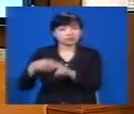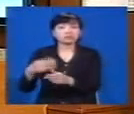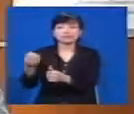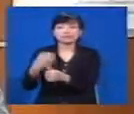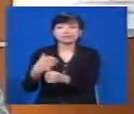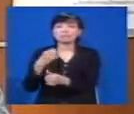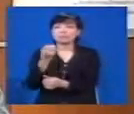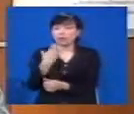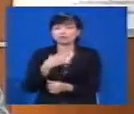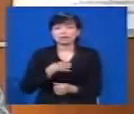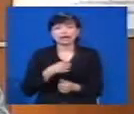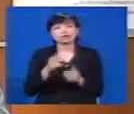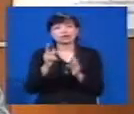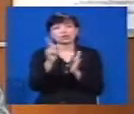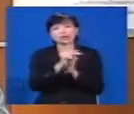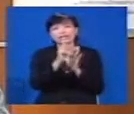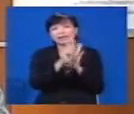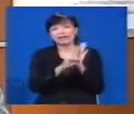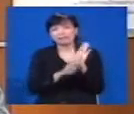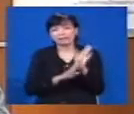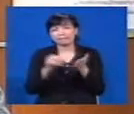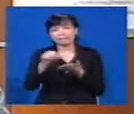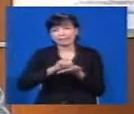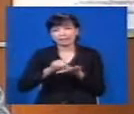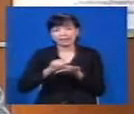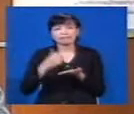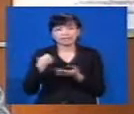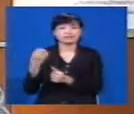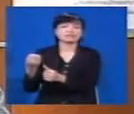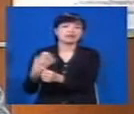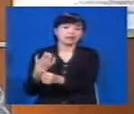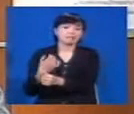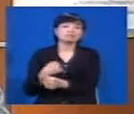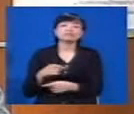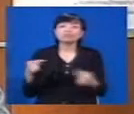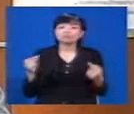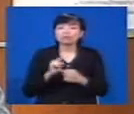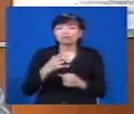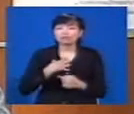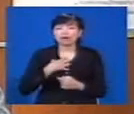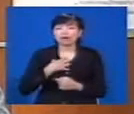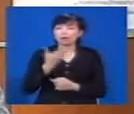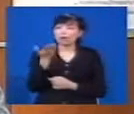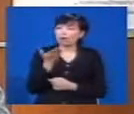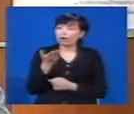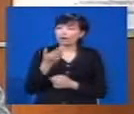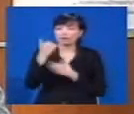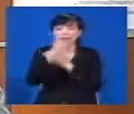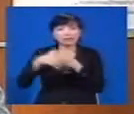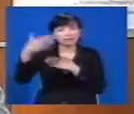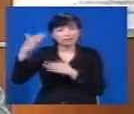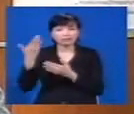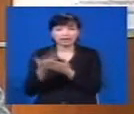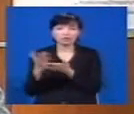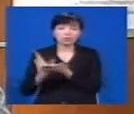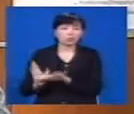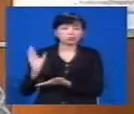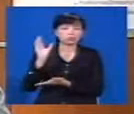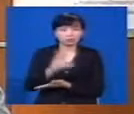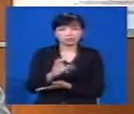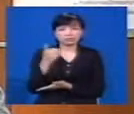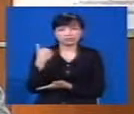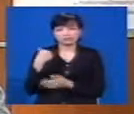ให้แก้ไขกฎระเบียบในเรื่องของการจูงใจให้นักลงทุนเข้ามาอย่างนี้เนี่ยเราสามารถให้คณะทำ